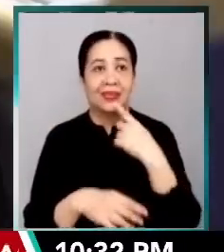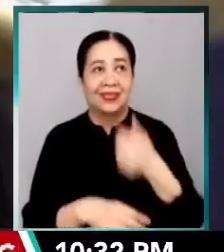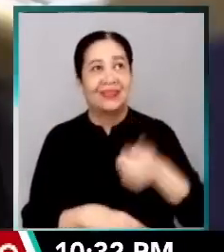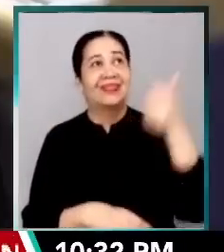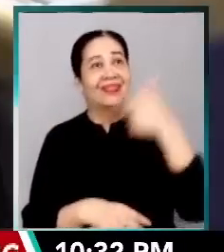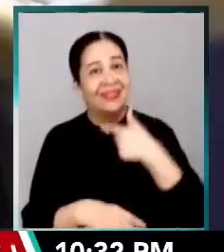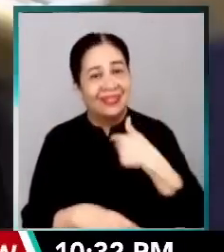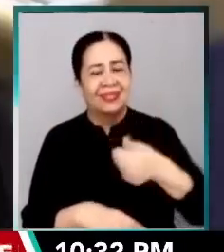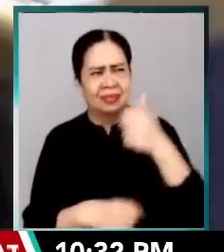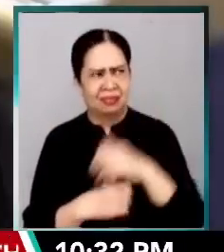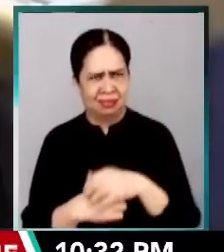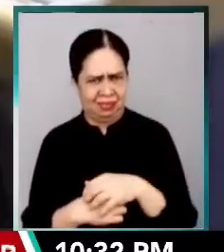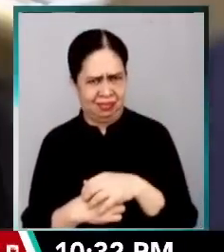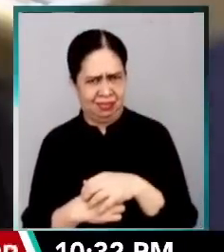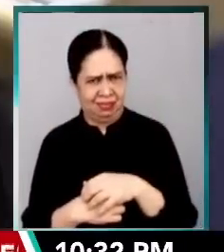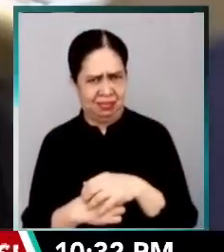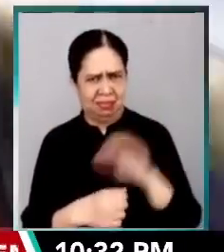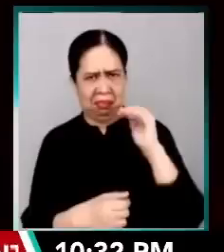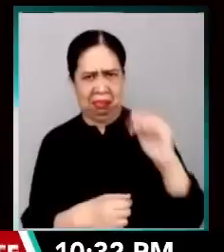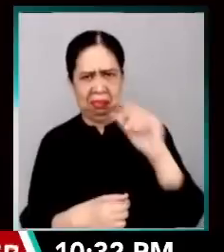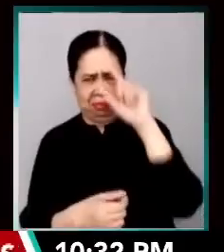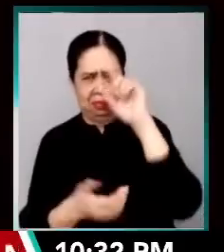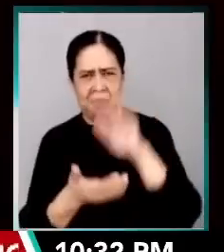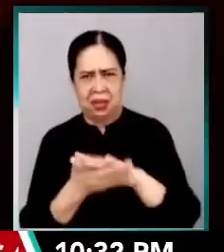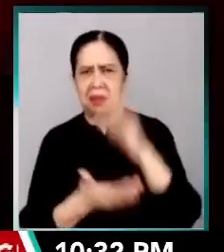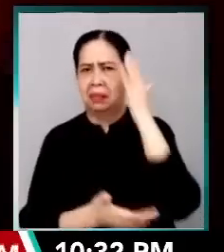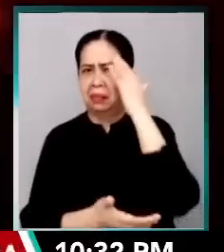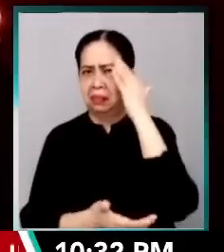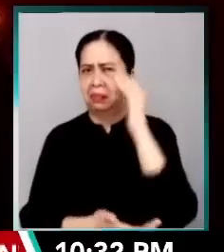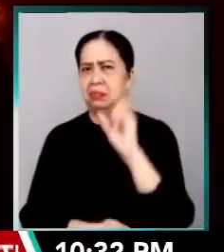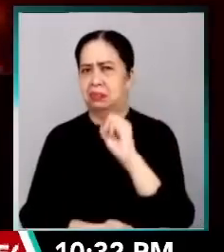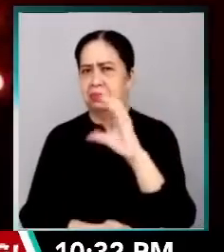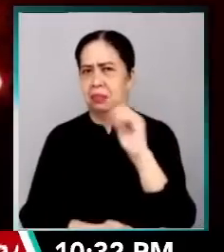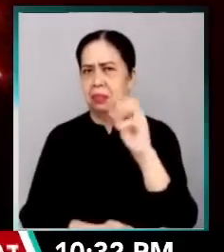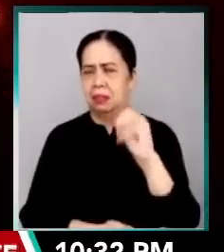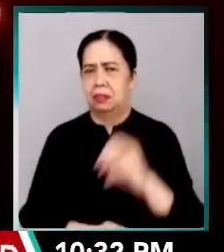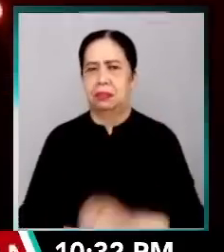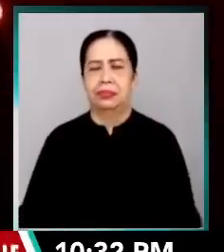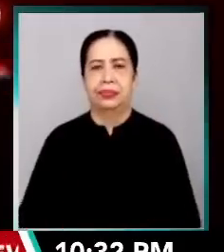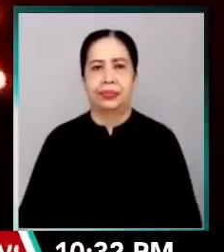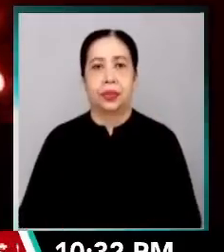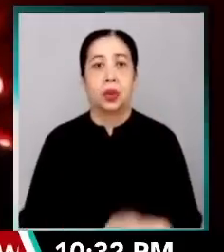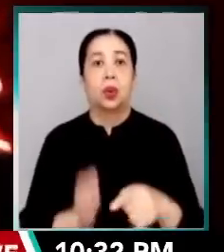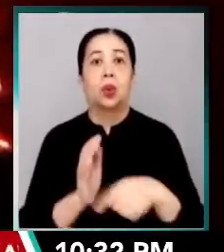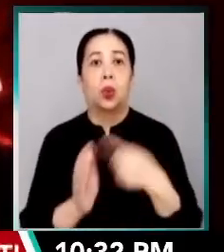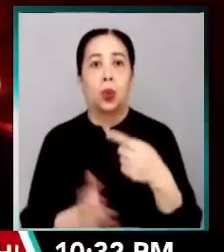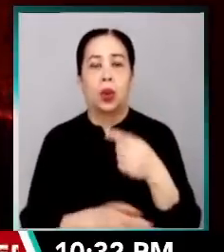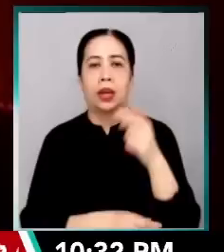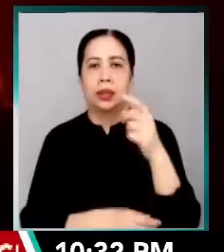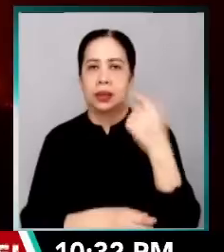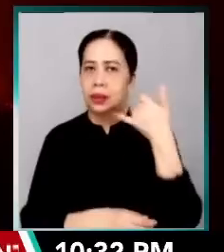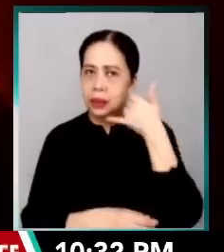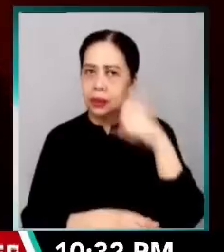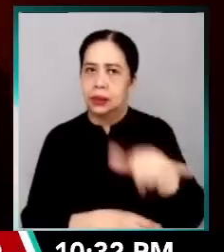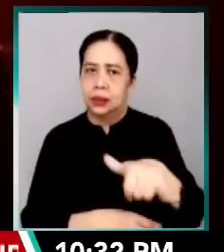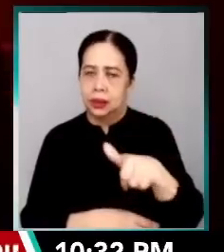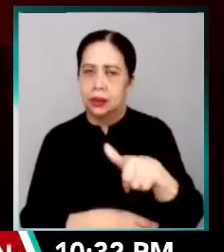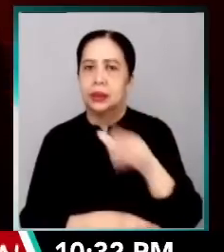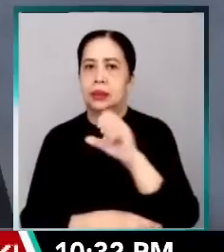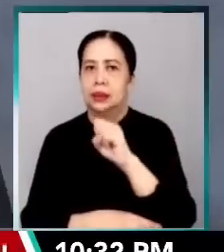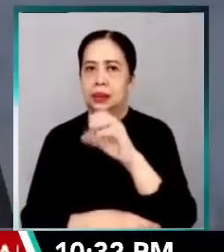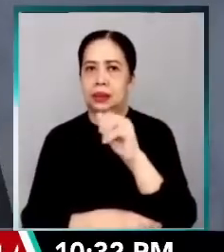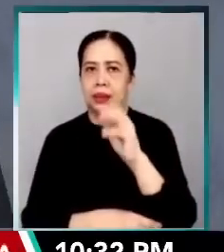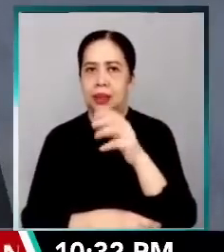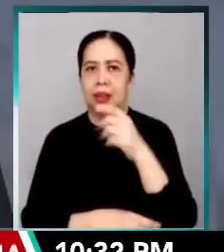ko, hindi ako maniwala, scam to eh. One Ring Phone Scam ang tawag dyan ayon sa PNP Anti-Cybercrime